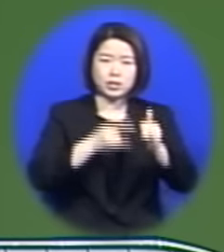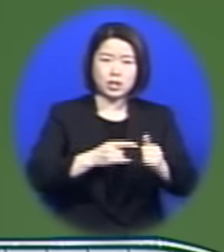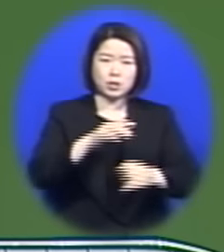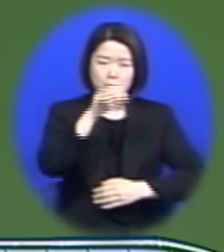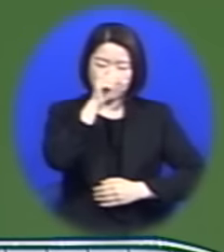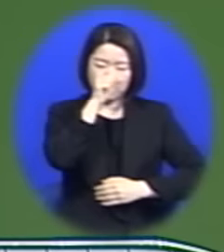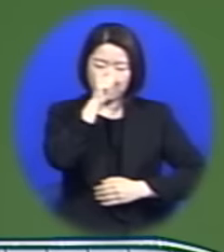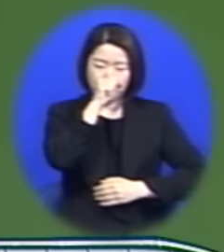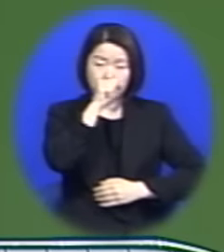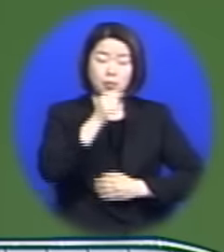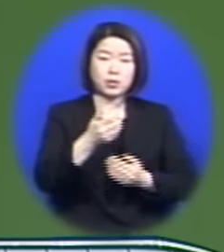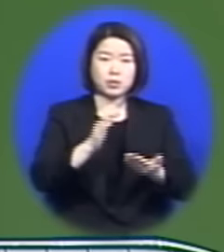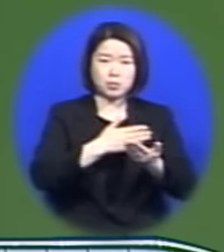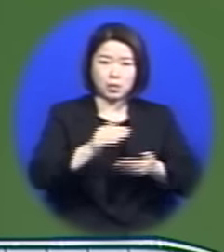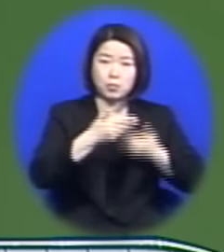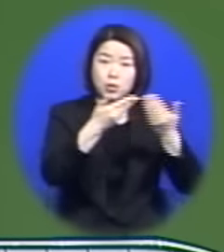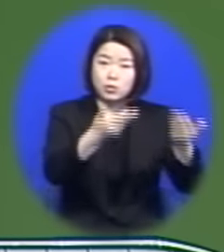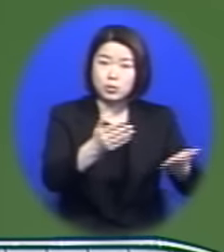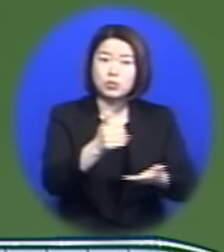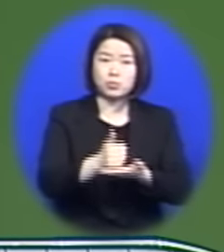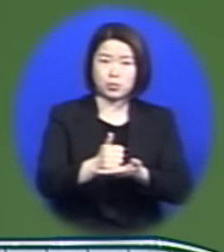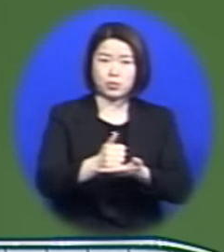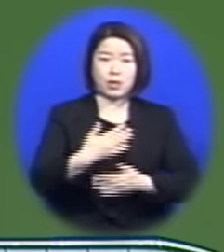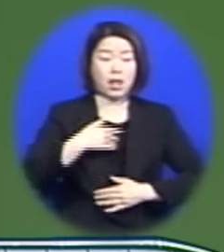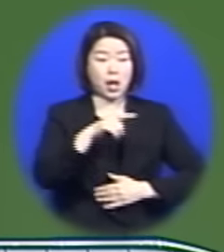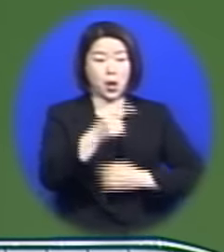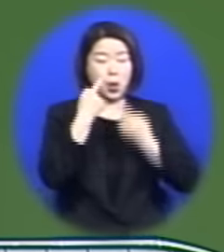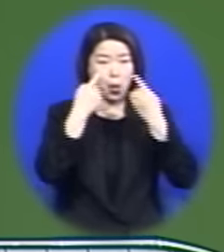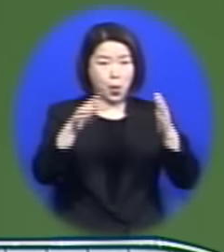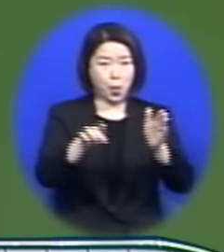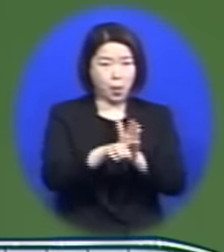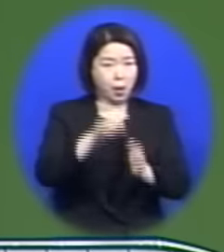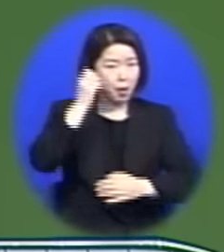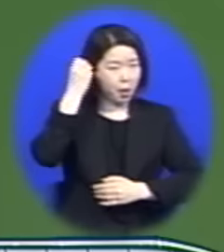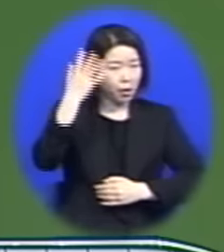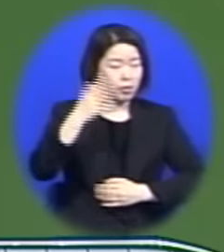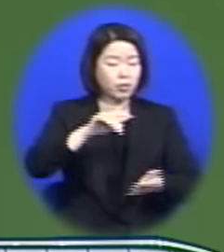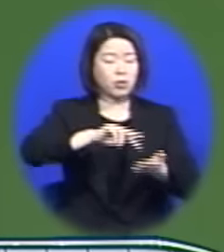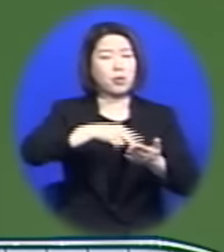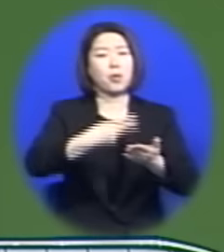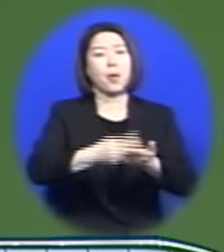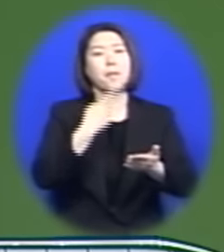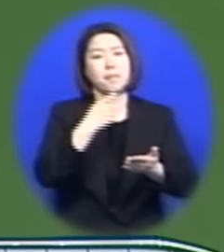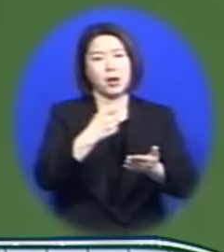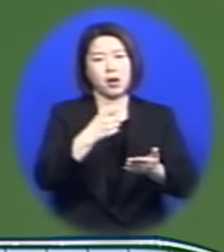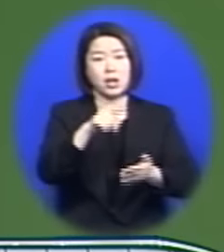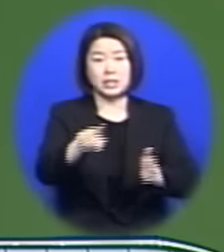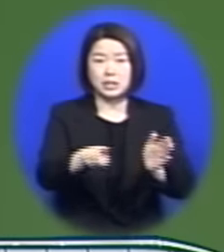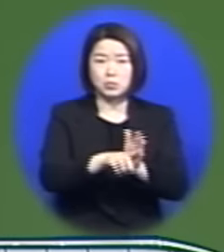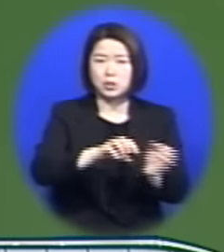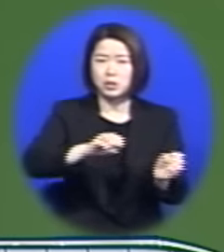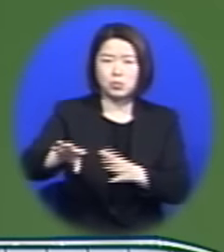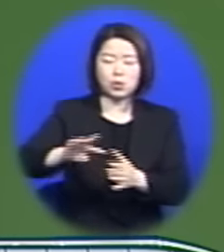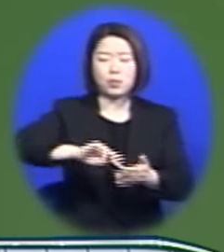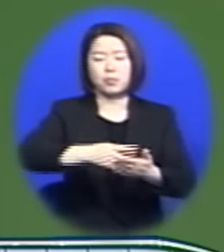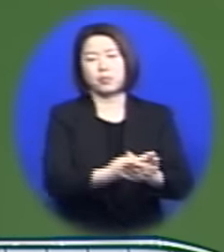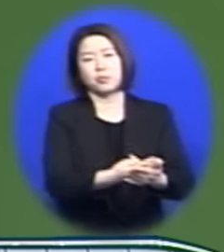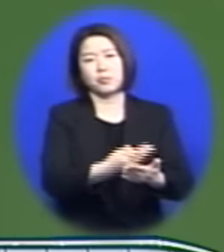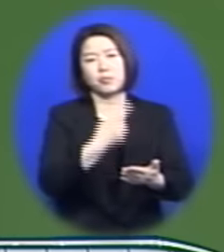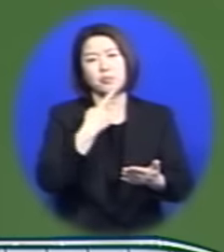이것만 나는 그 신을 잃고 넘어질 뻔했구나 그음을 버 미끄러질 뻔했구나